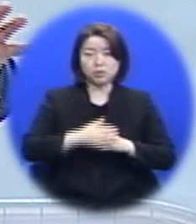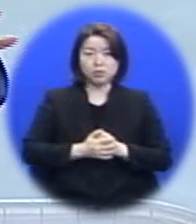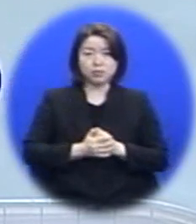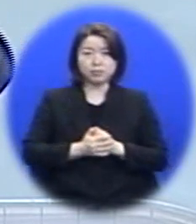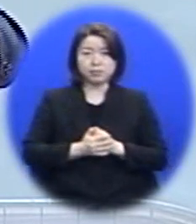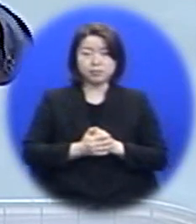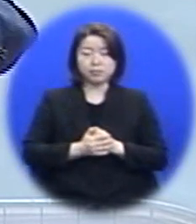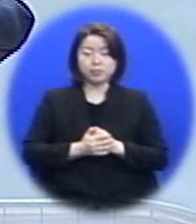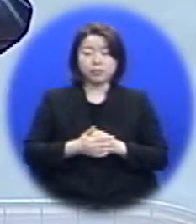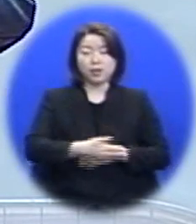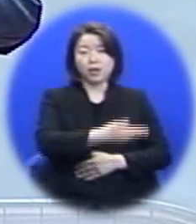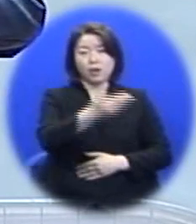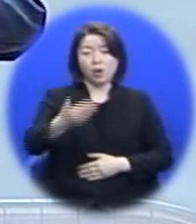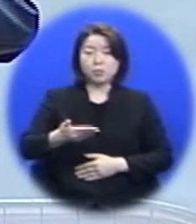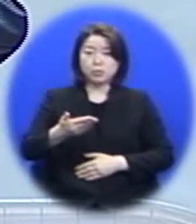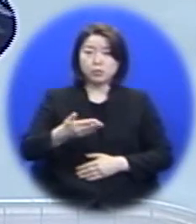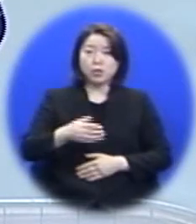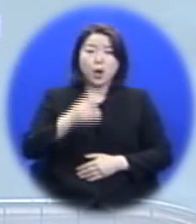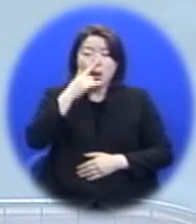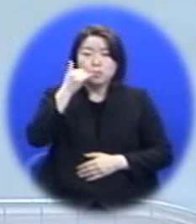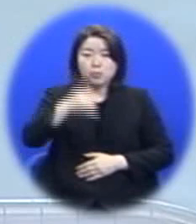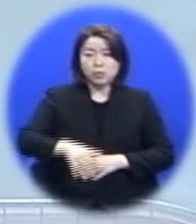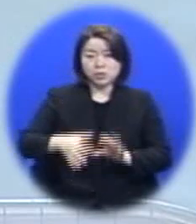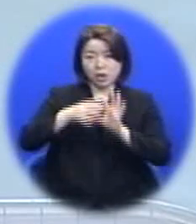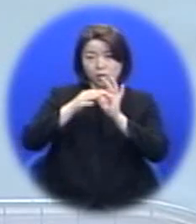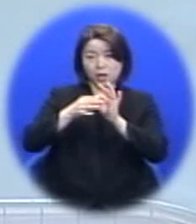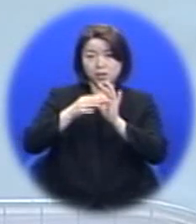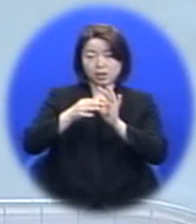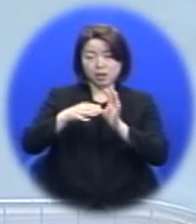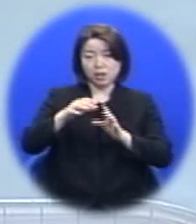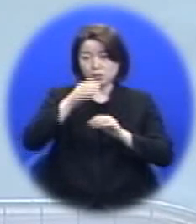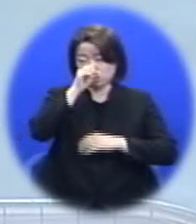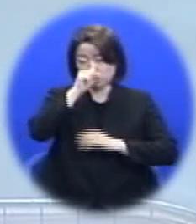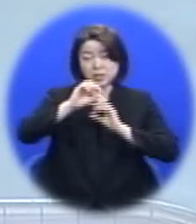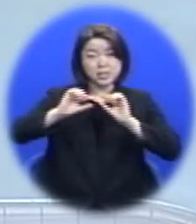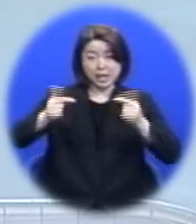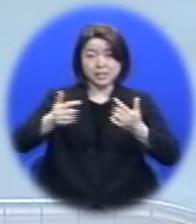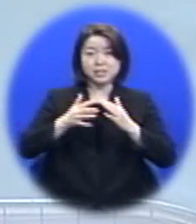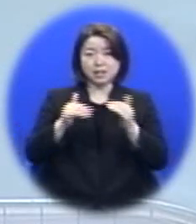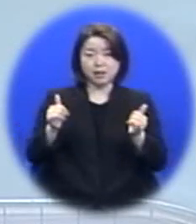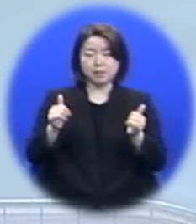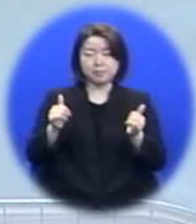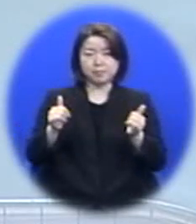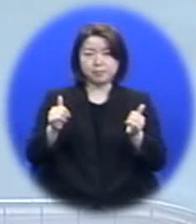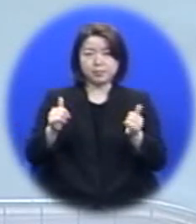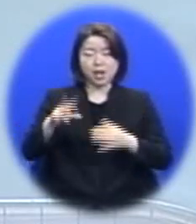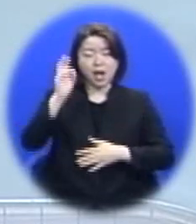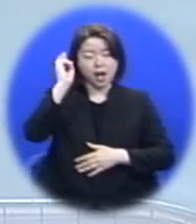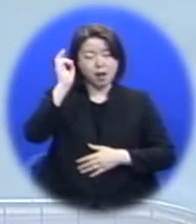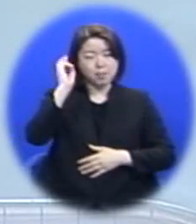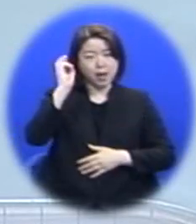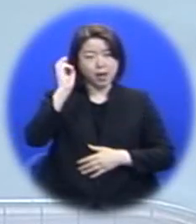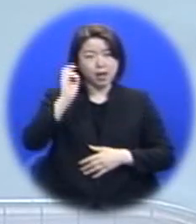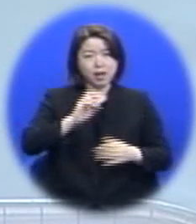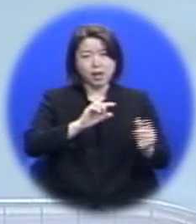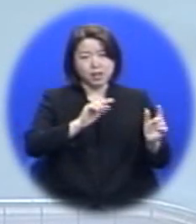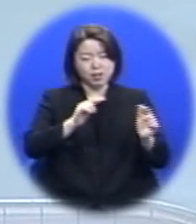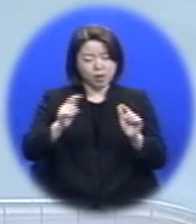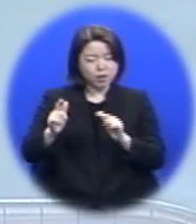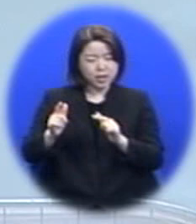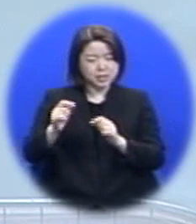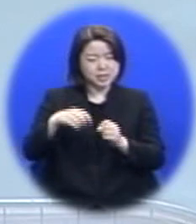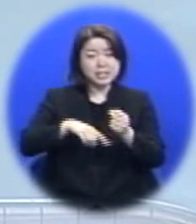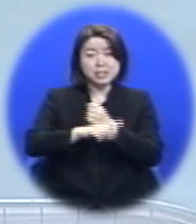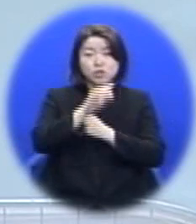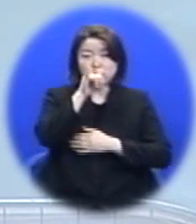여러분 혹시 부모님과의 관계가 안 좋으신 분 아마 여러 원인이